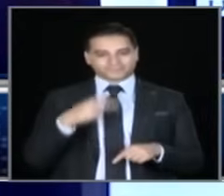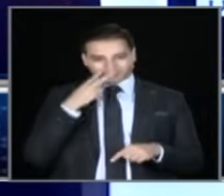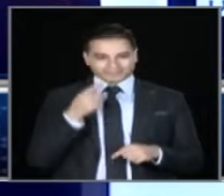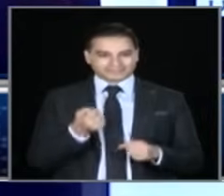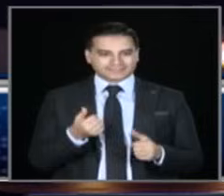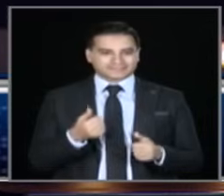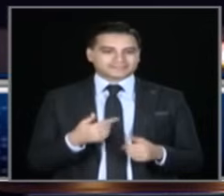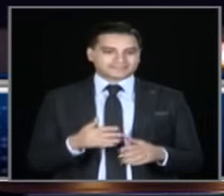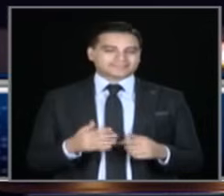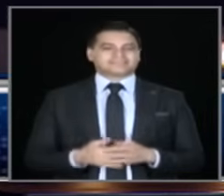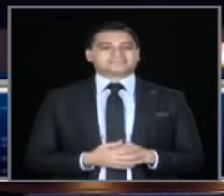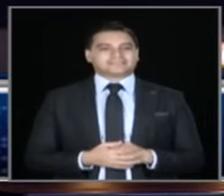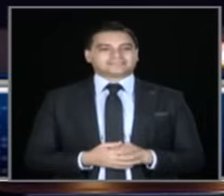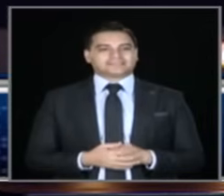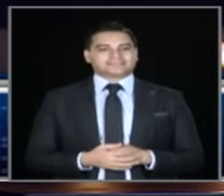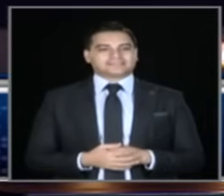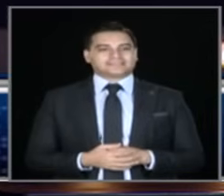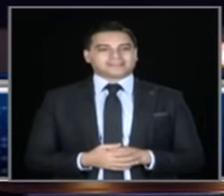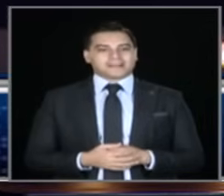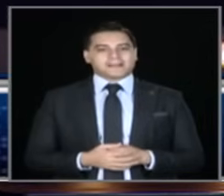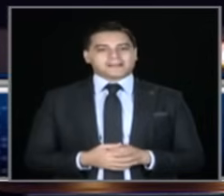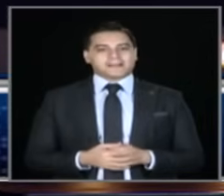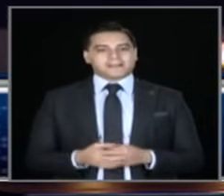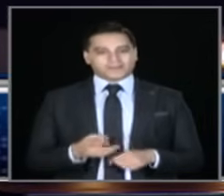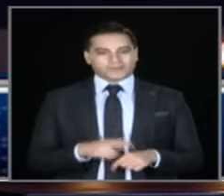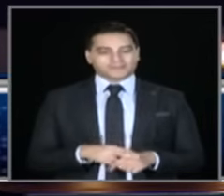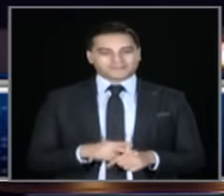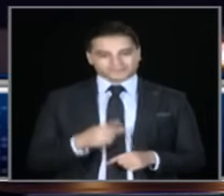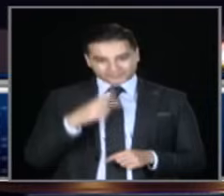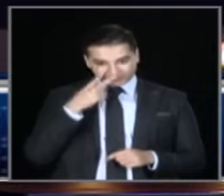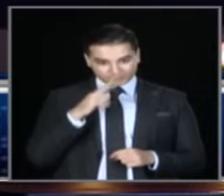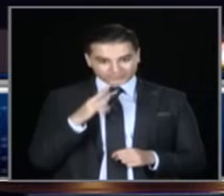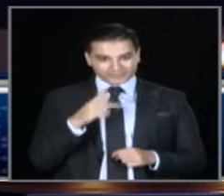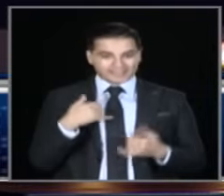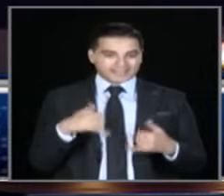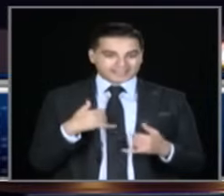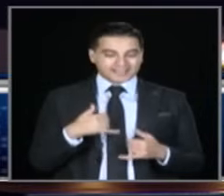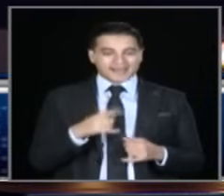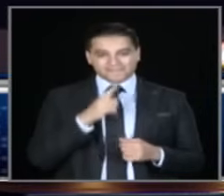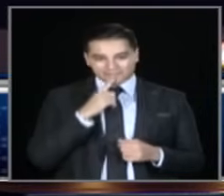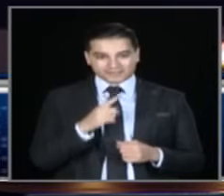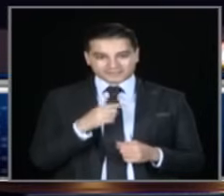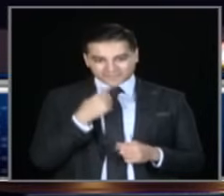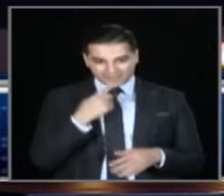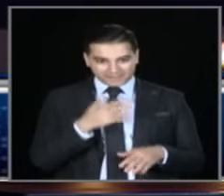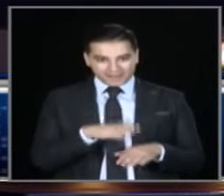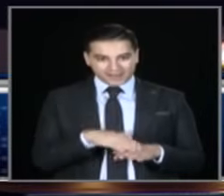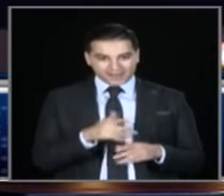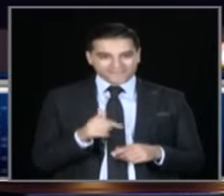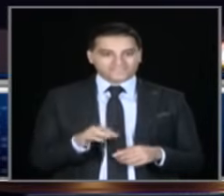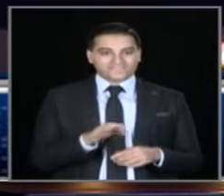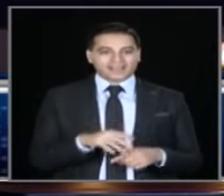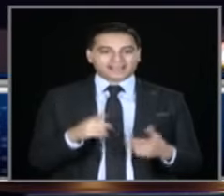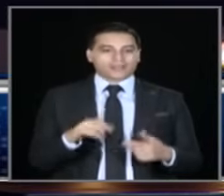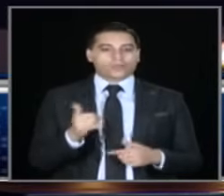سنة بسيطة كده الصبح بعدين. أيوة هي شفت انت قلت الجزائر بس احنا بقينا بنقول إيه في أي